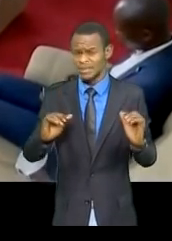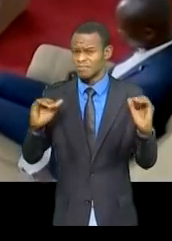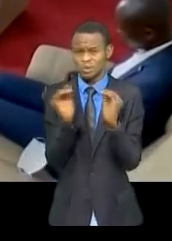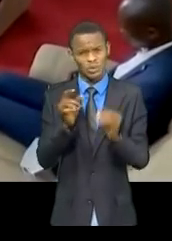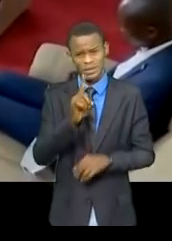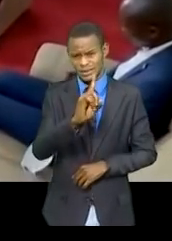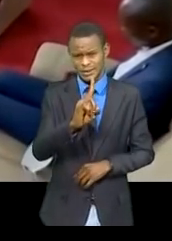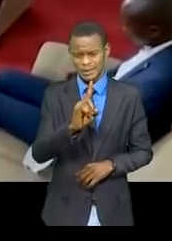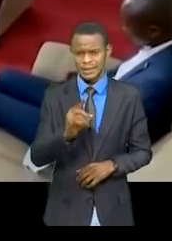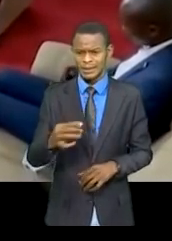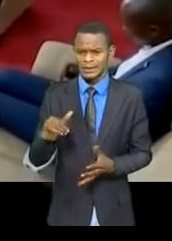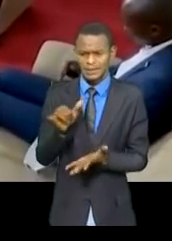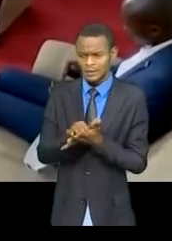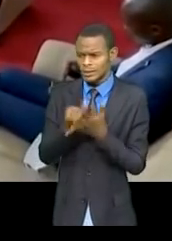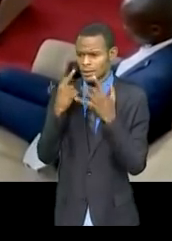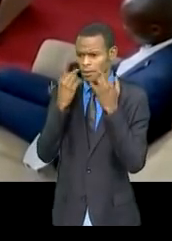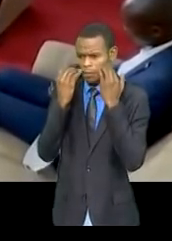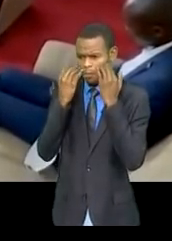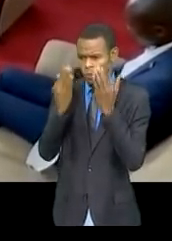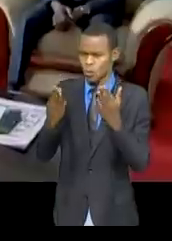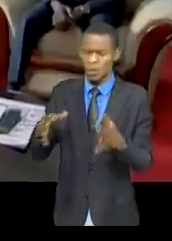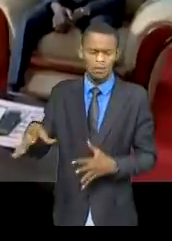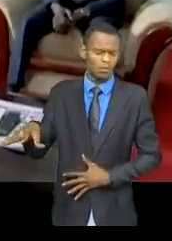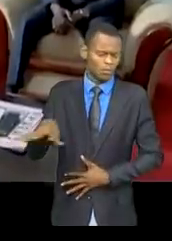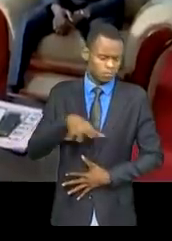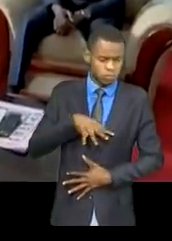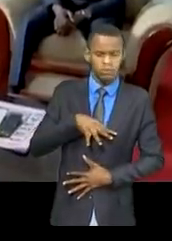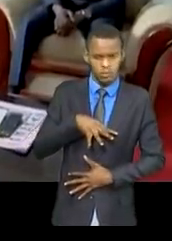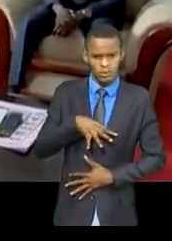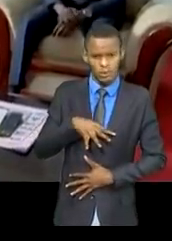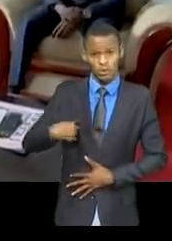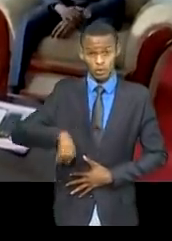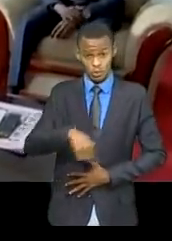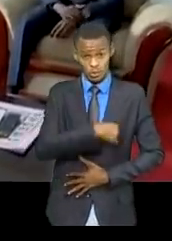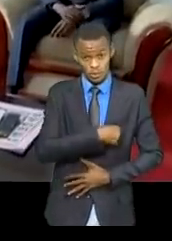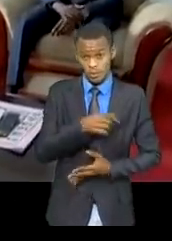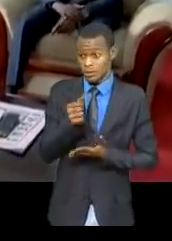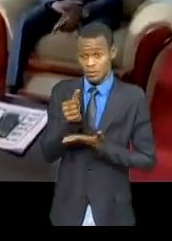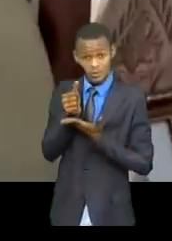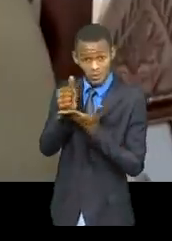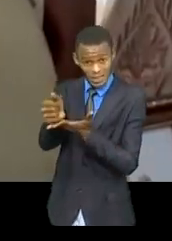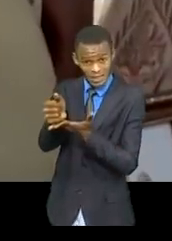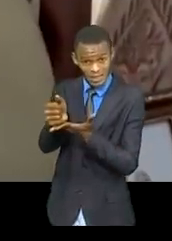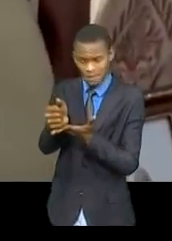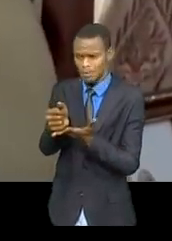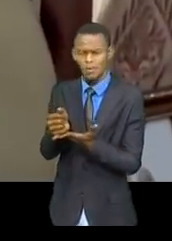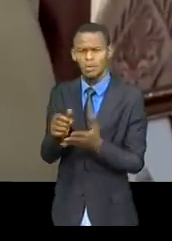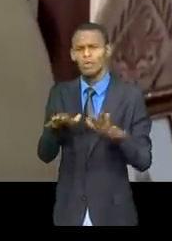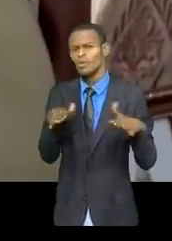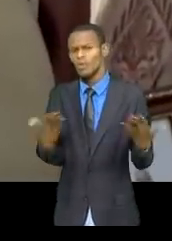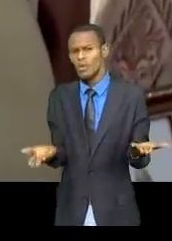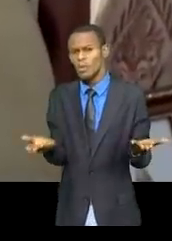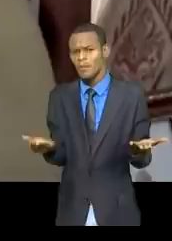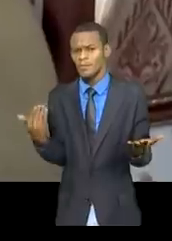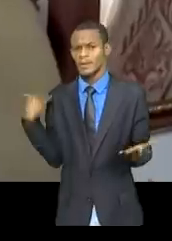préoccupés. Comment pouvons-nous aider à ce que cet état de siège aille vers